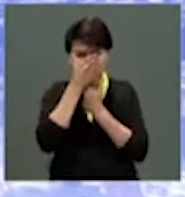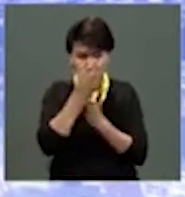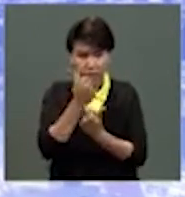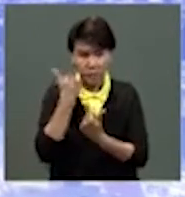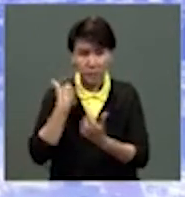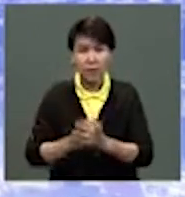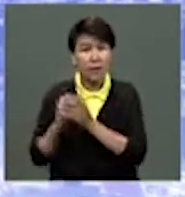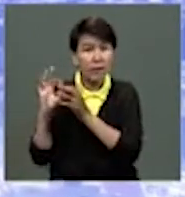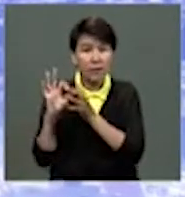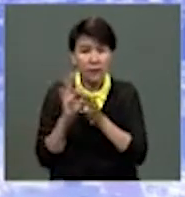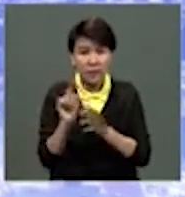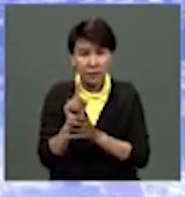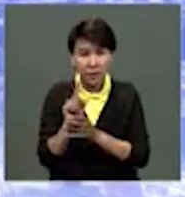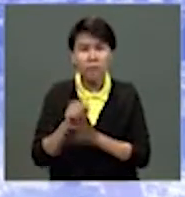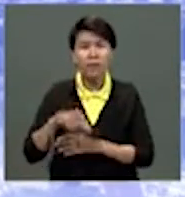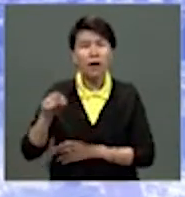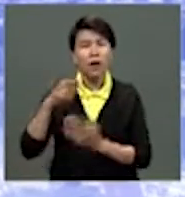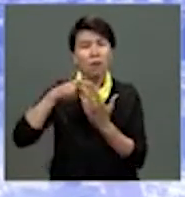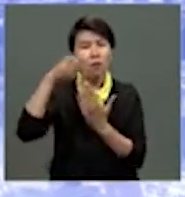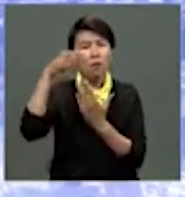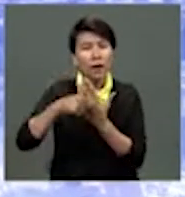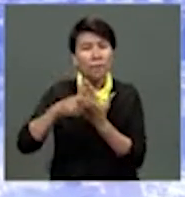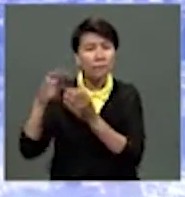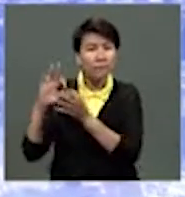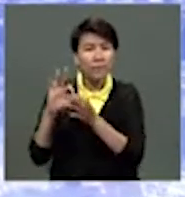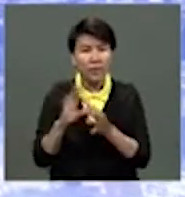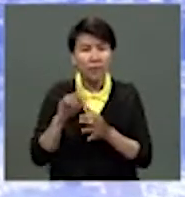กรกฎาคมอย่างต้องใช้หน้ากากถ้าหน้ากากอนามัยในการดูแลสุขภาพของท่านอยู่นะครับวันนี้ผมมีประเด็นที่จะได้รายงานนอกจากสถานการณ์รายวันแล้วนะครับก็ยังมีชุดข้อมูลซึ่งเป็นการสำรวจที่มีความสำคัญอย่างยิ่งเลยนะครับในเรื่องของชุดพฤติกรรมสุขภาพนะครับที่เราเน้นย้ำกันทั้งหลายเนี่ยนะครับมีการสำรวจขึ้นมาเดี๋ยวรายละเอียดดีๆอย่างไรติดตามชมกันแล้วก็วันนี้เห็นคำถามคำตอบหลายเรื่องน่าสนใจมากๆไม่ว่าจะเป็นเรื่องของเม็ดจะเข้าand wellness Programเรื่องของการนำคนป่วยมารักษาที่ไม่ใช่คนผิดนะครับเงินยังมีทีนึงแล้วก็เรื่องต่างๆอีกหลายเรื่องทีเดียวครับมาสถานการณ์วันนี้ครับ